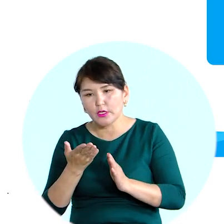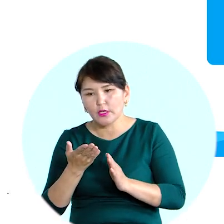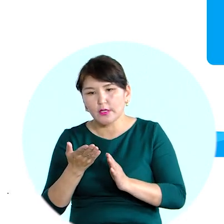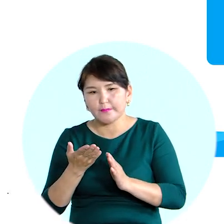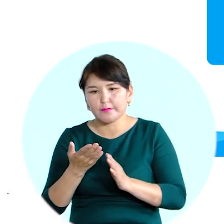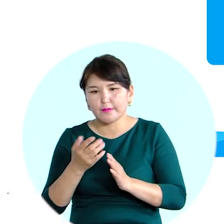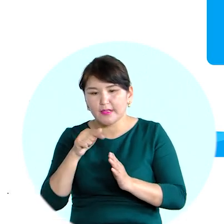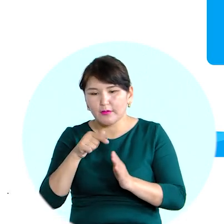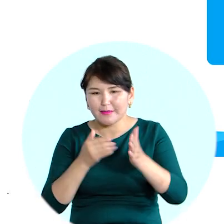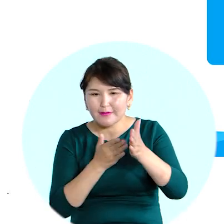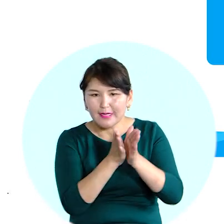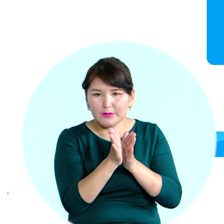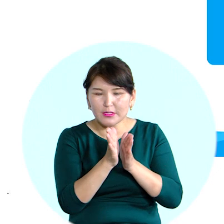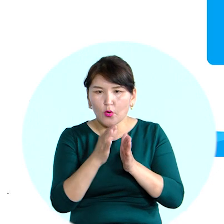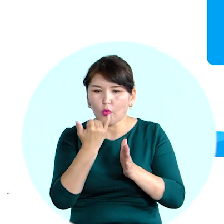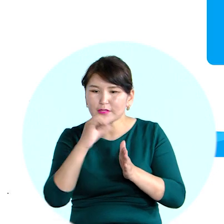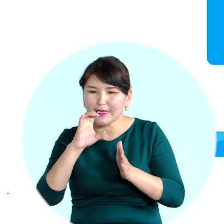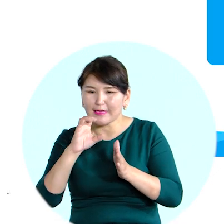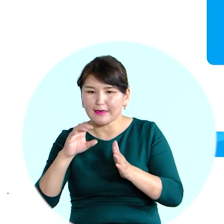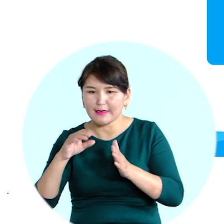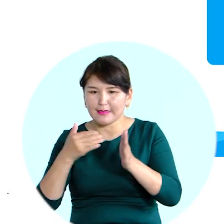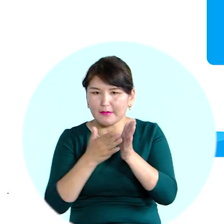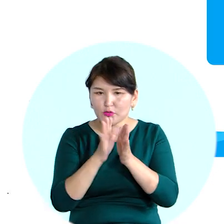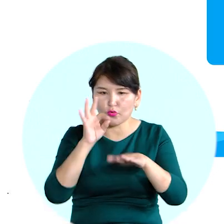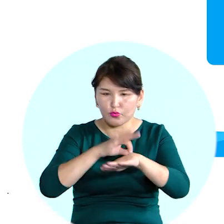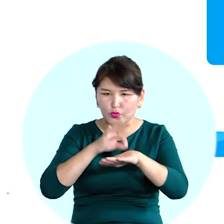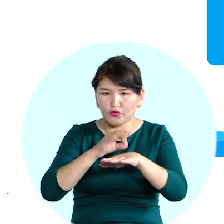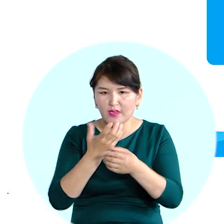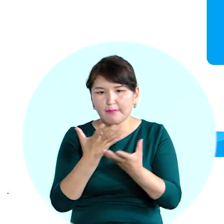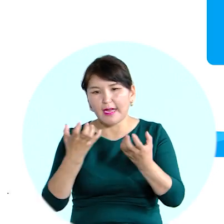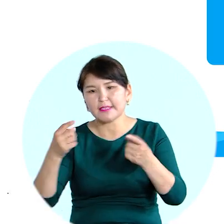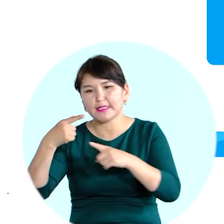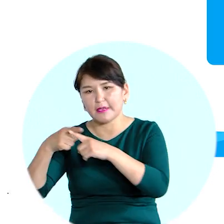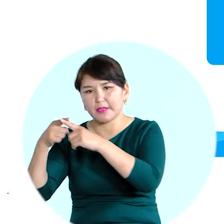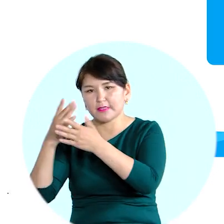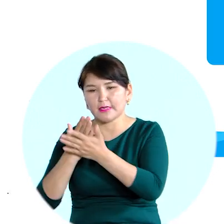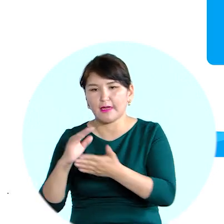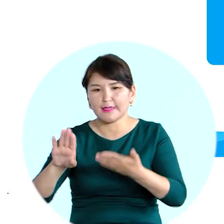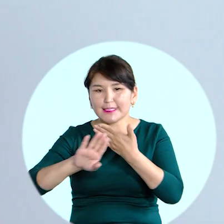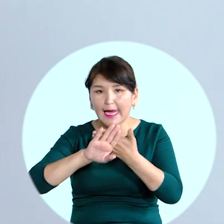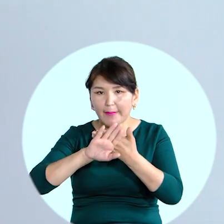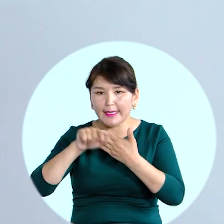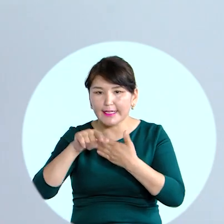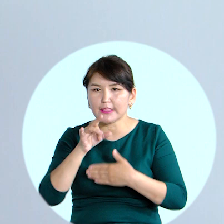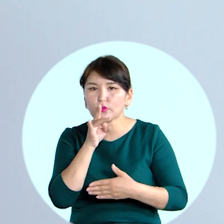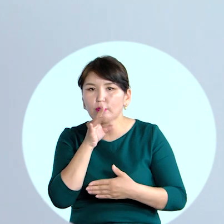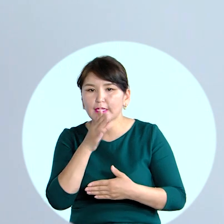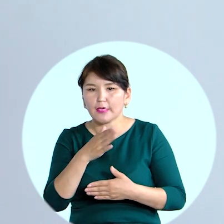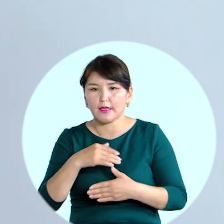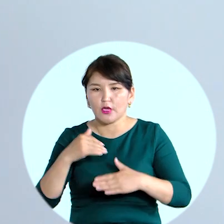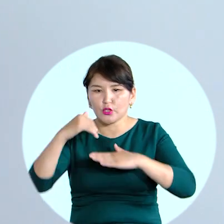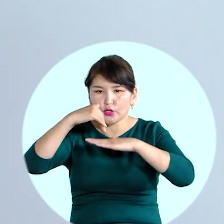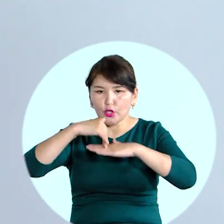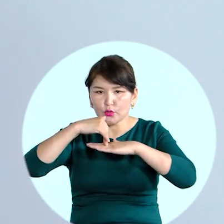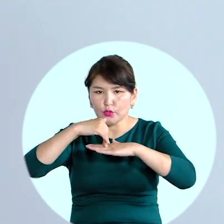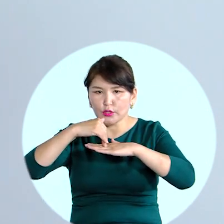булаг шантны ус буюу голын усыг хэрэглэж байгаа нь 9% байгаа. За харахад бол 9% гэдэг энэ тоо бага хэмжээтэй боловч энийгээр дамжин